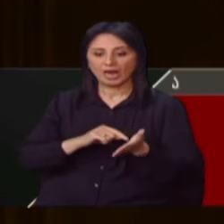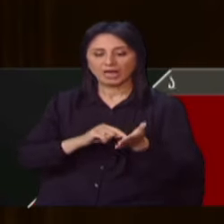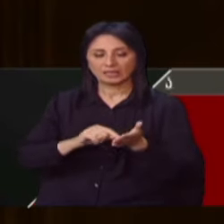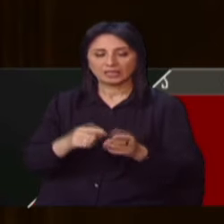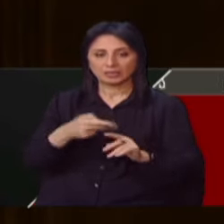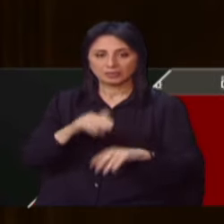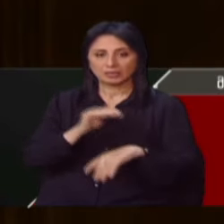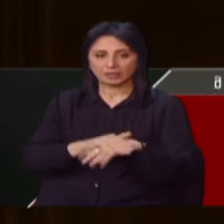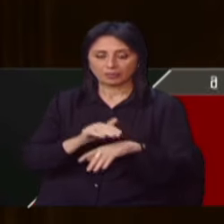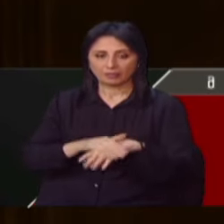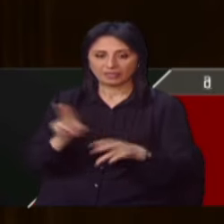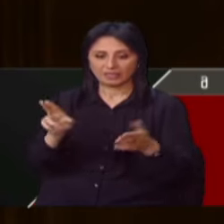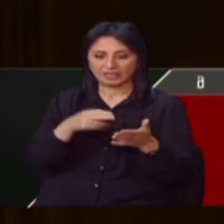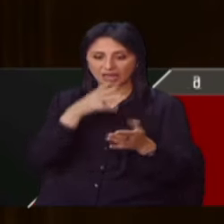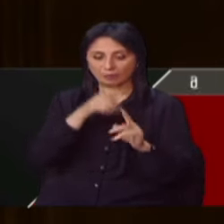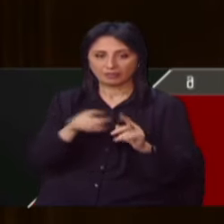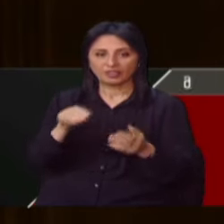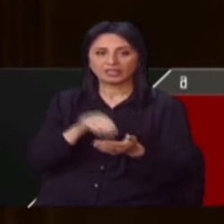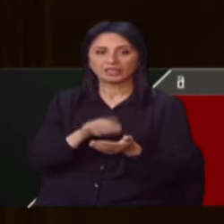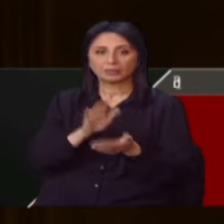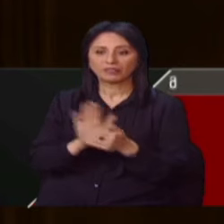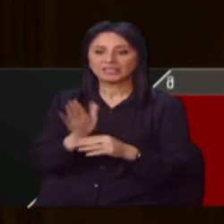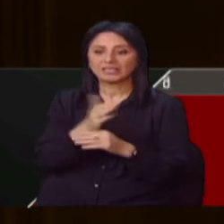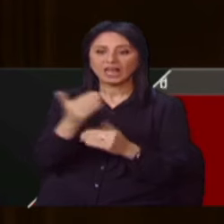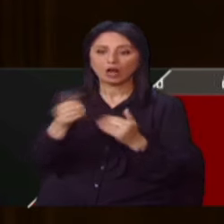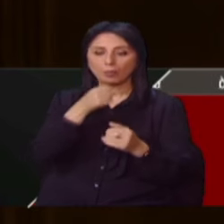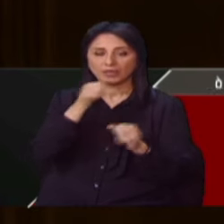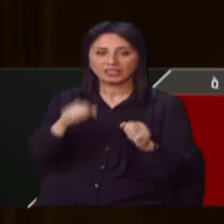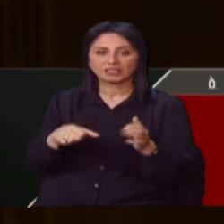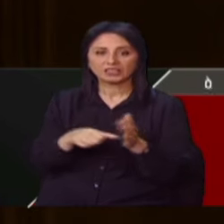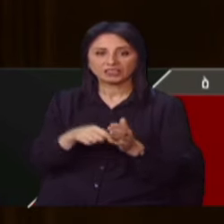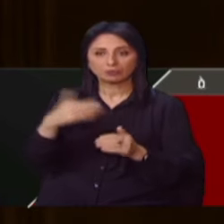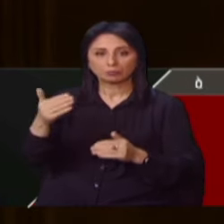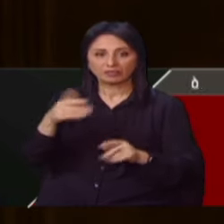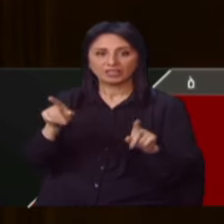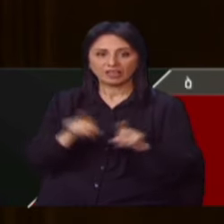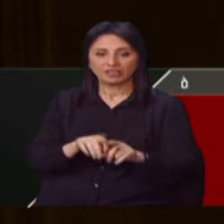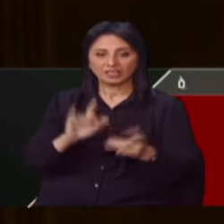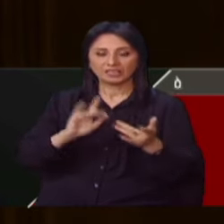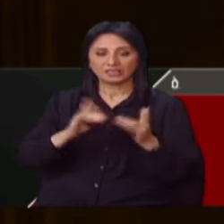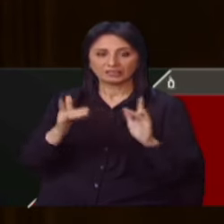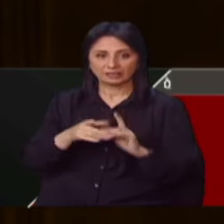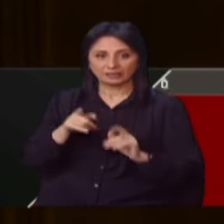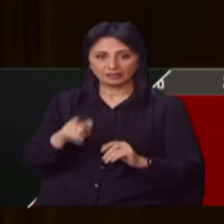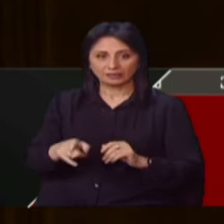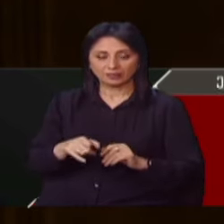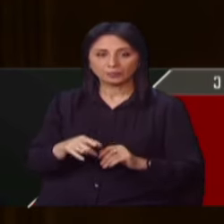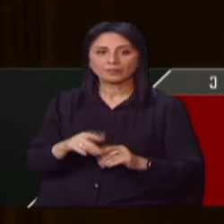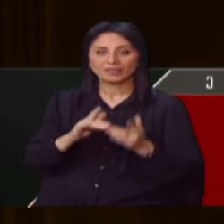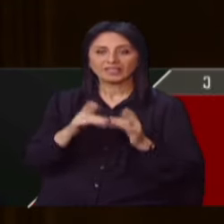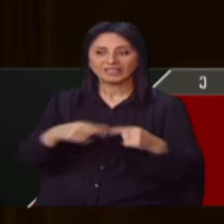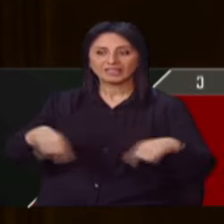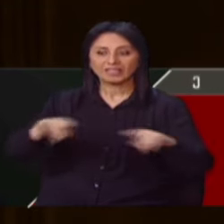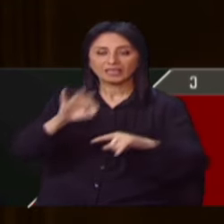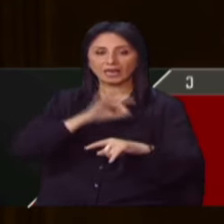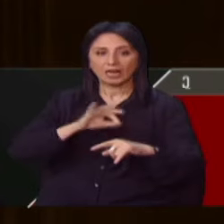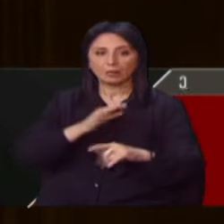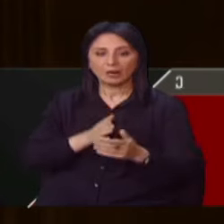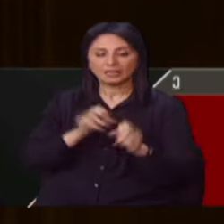ხაზასასმელია ის გარემოება, რომ საანგარიშო პერიოდში დაფიქსირდა ცალკეული მედია საშუალებების მხრიდან, ასევე სოციალური ქსელებისა და ინტერნეტ სივრცის